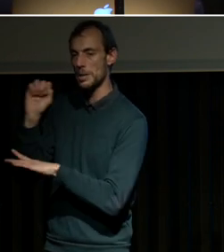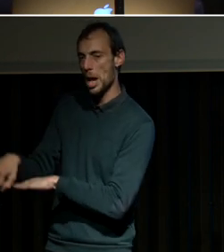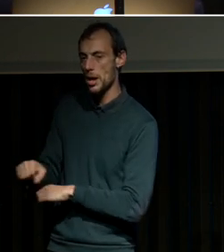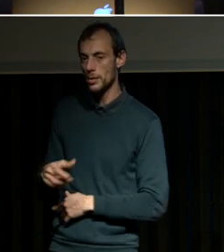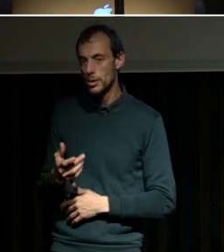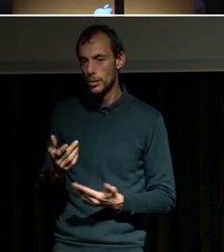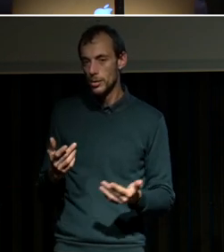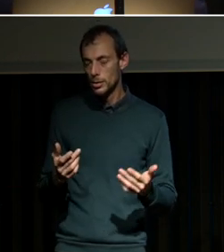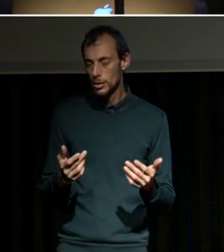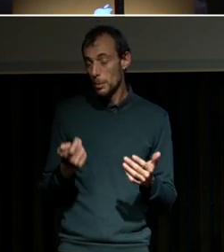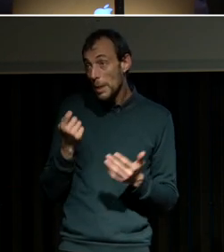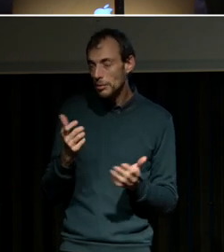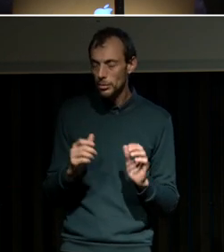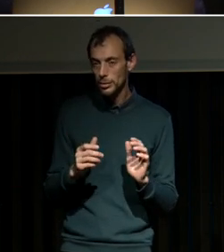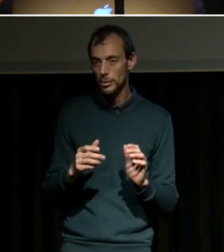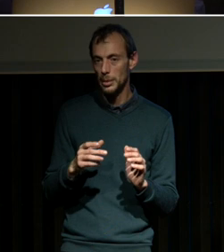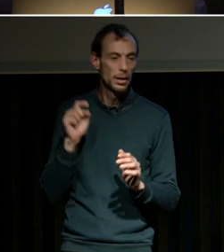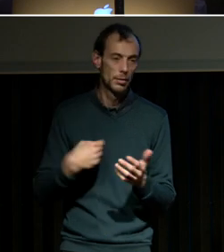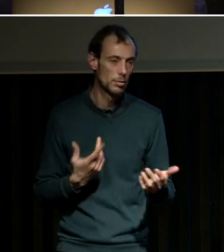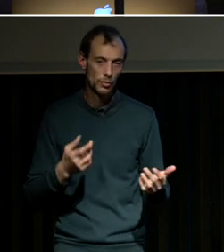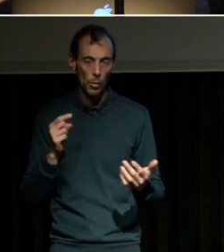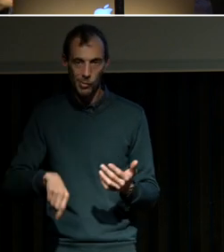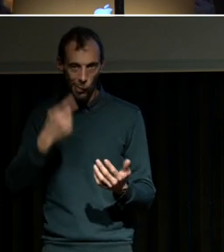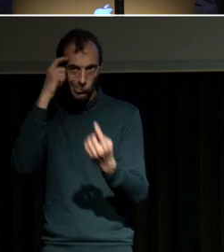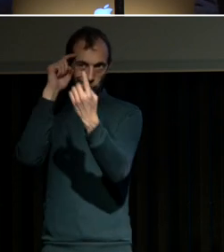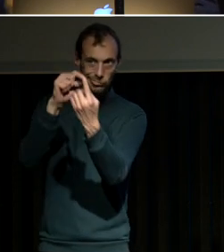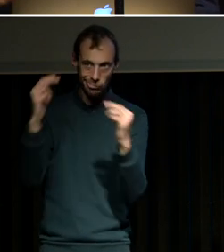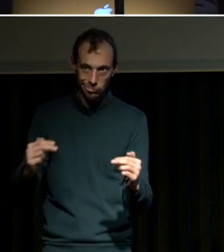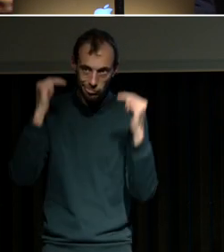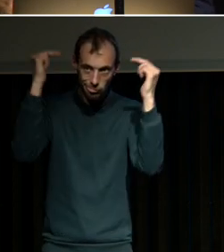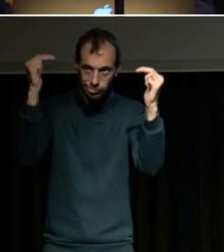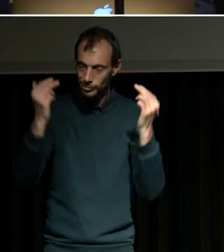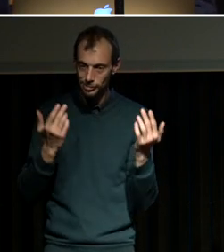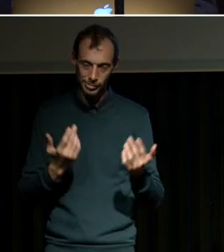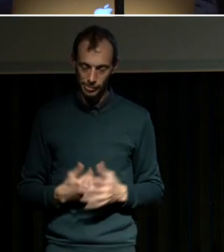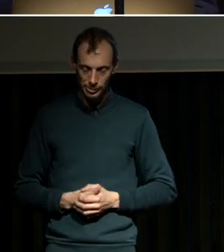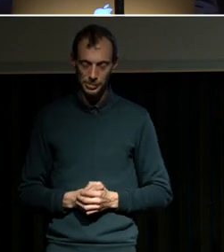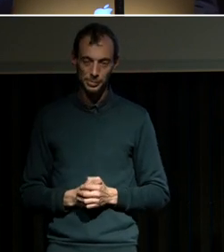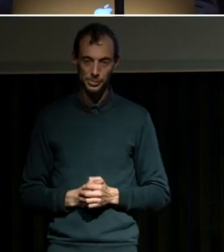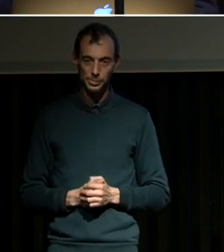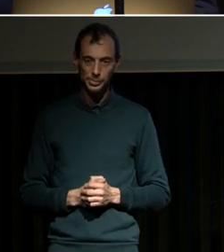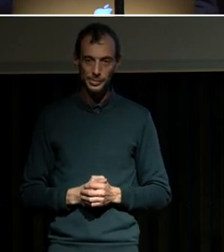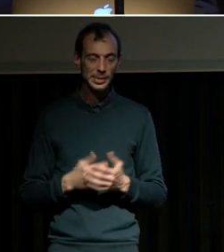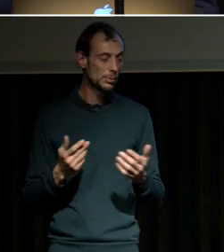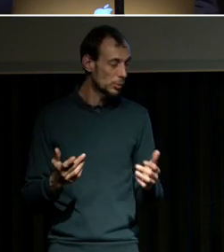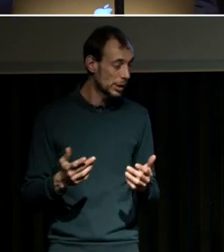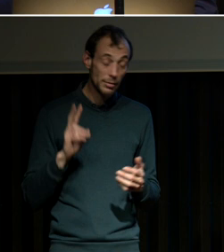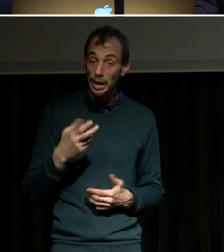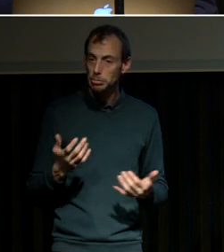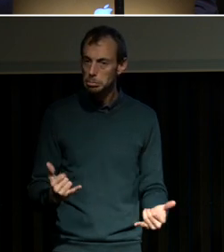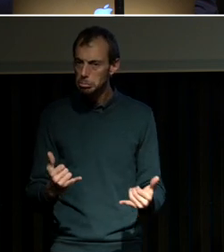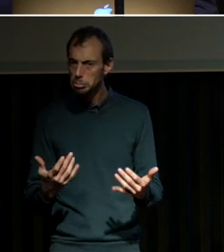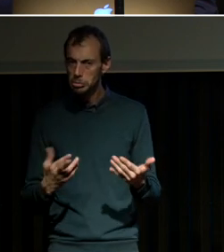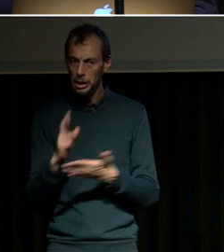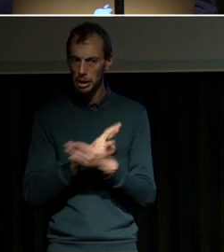qu'il y a une telle pénurie d'organes qu'il faut être ambitieux, il faut toujours essayer de faire mieux. Alors pourquoi est-ce qu'on a autant de prélèvements en Aquitaine?